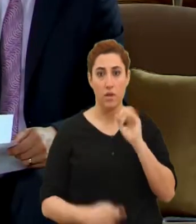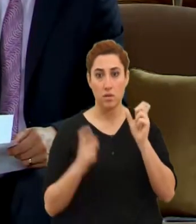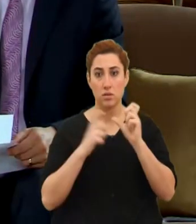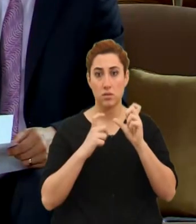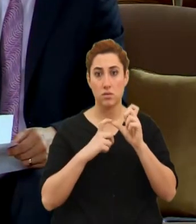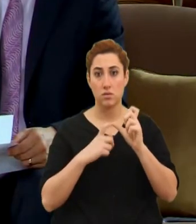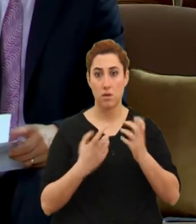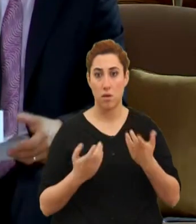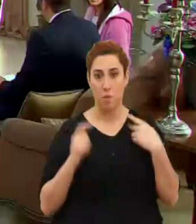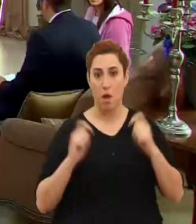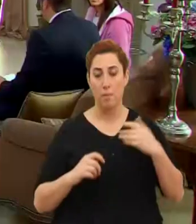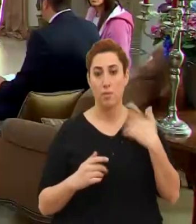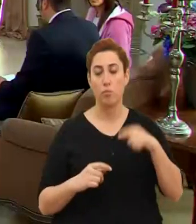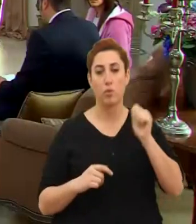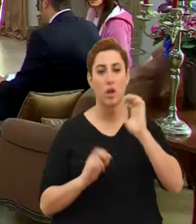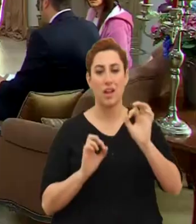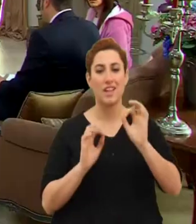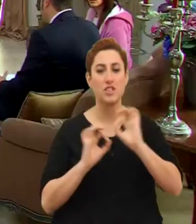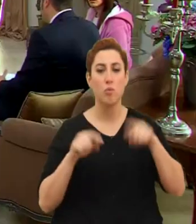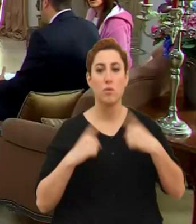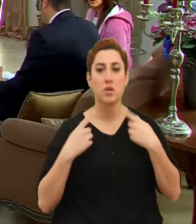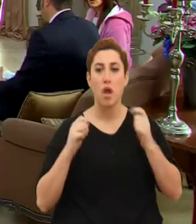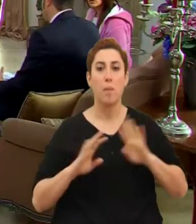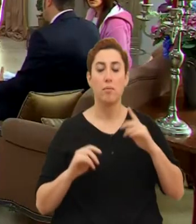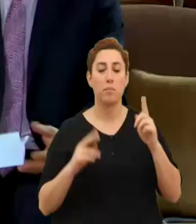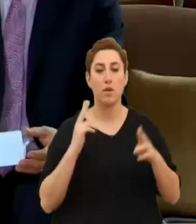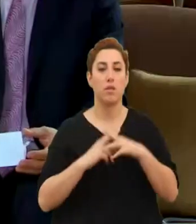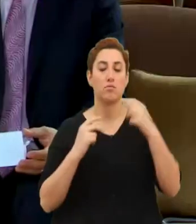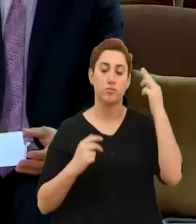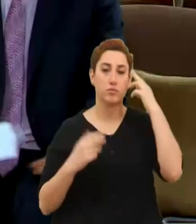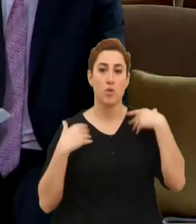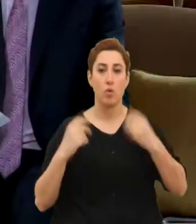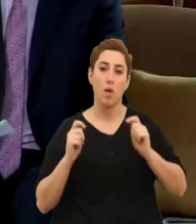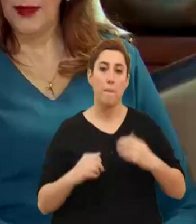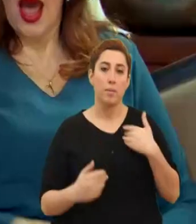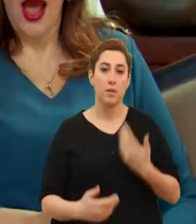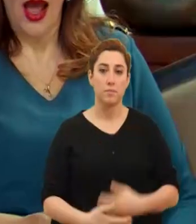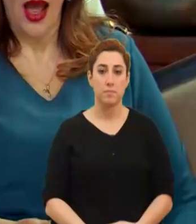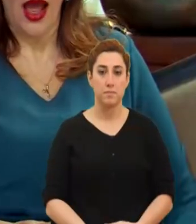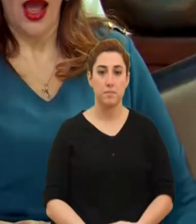Sarp, yaptım yani. Bugüne kadar hiç böyle bir şey yapmamıştım ama bir anlık zaaf işte. Yaptım.